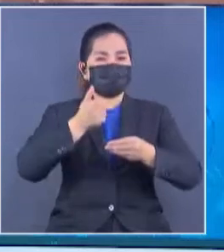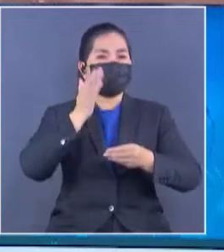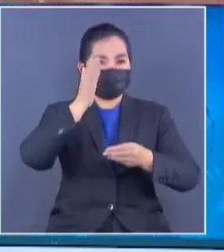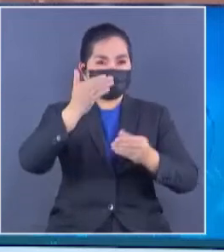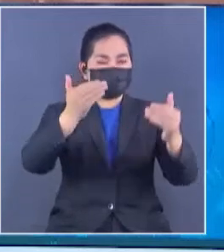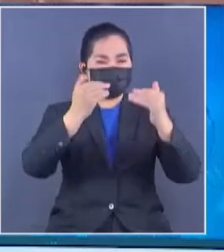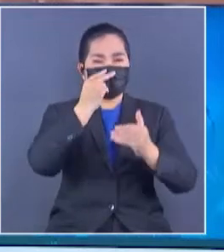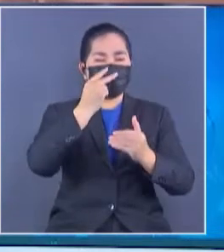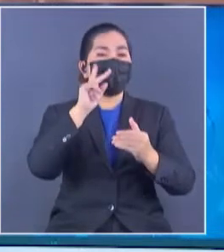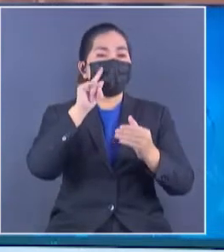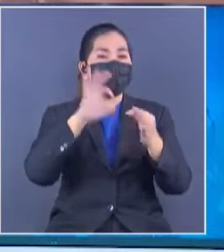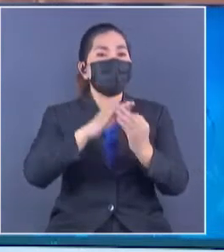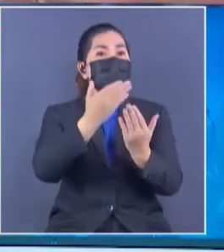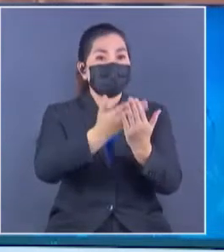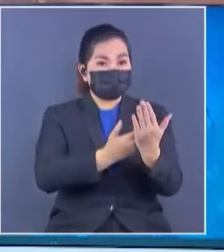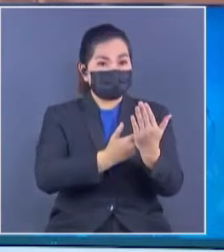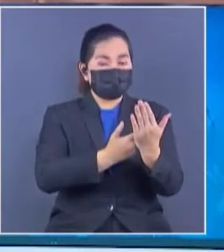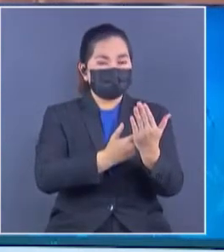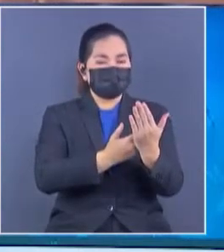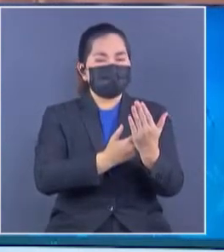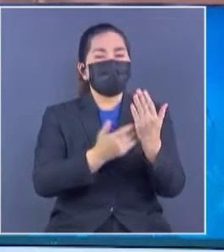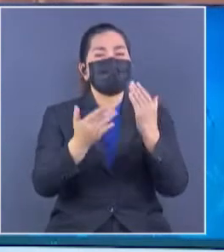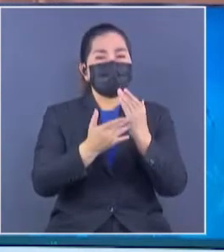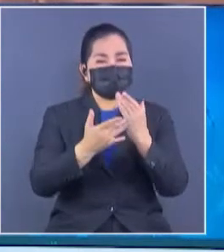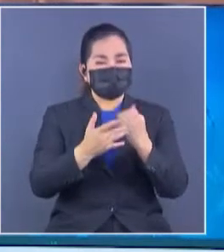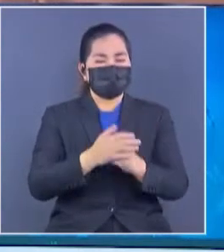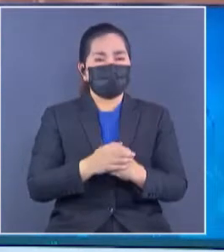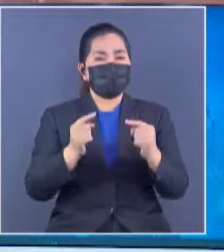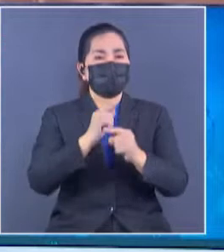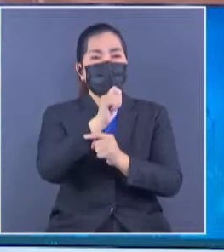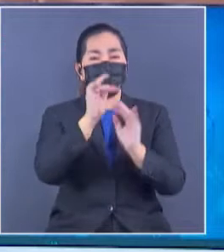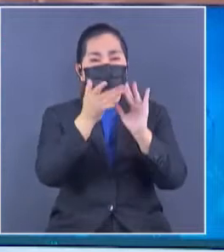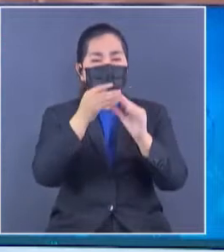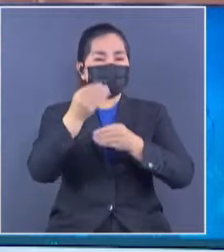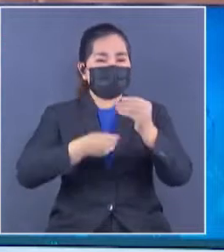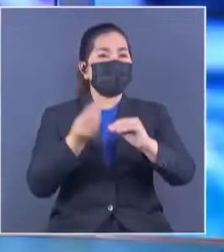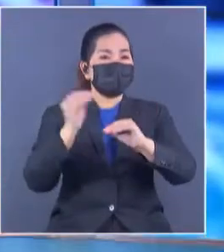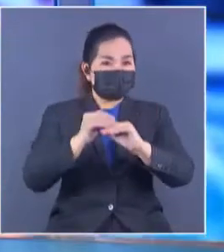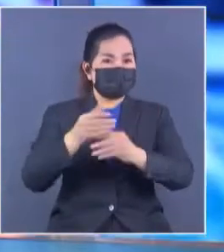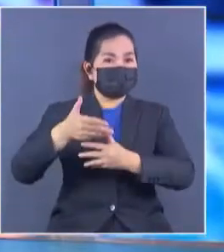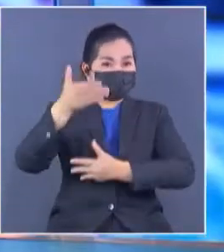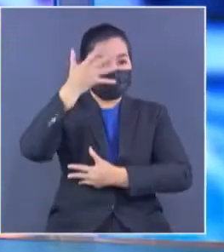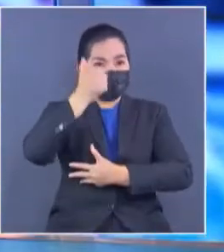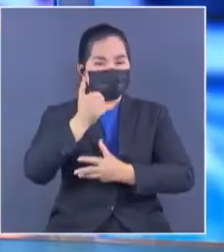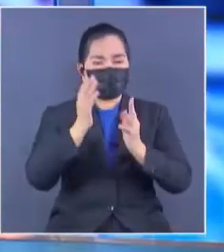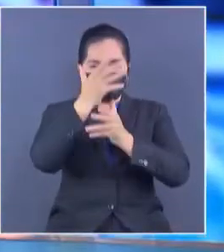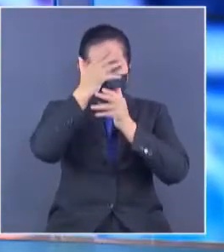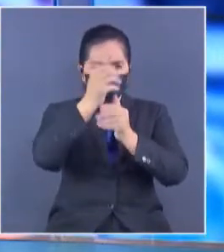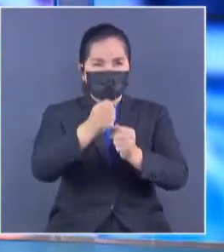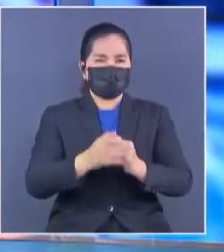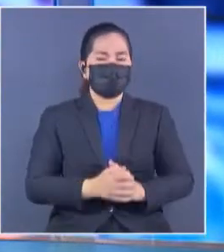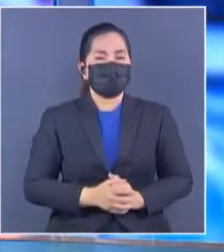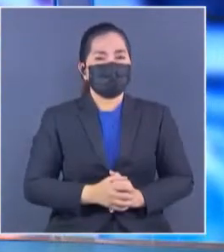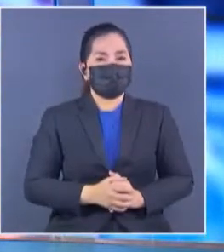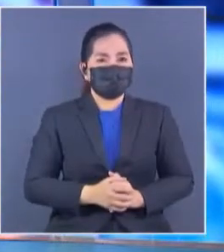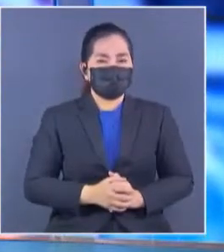ไปดูกันต่อเรื่องของสลากครับสลากดิจิตอลเนี่ยเดี๋ยวจะเพิ่มการจำหน่ายบนออนไลน์เพิ่มมากขึ้นนะครับเพราะว่ามีกระแสตอบรับดีเหลือเกินนะครับ